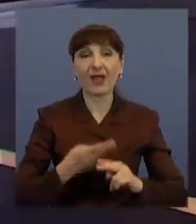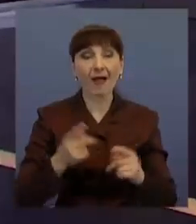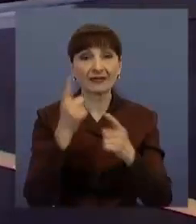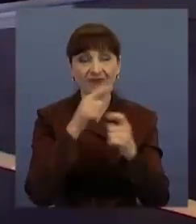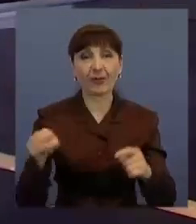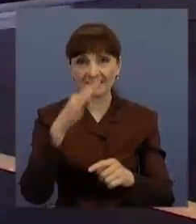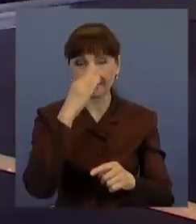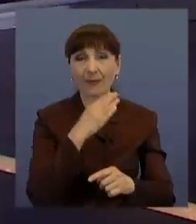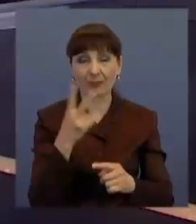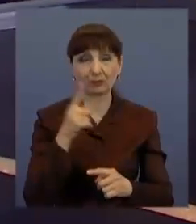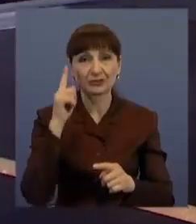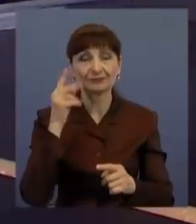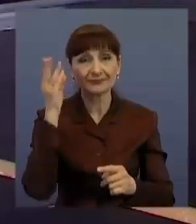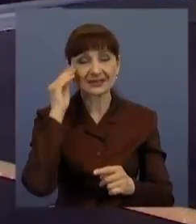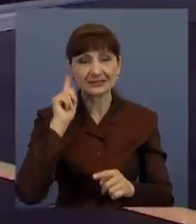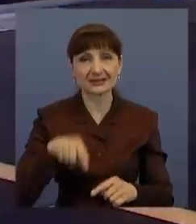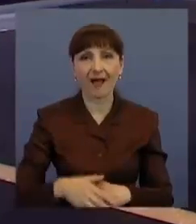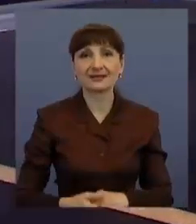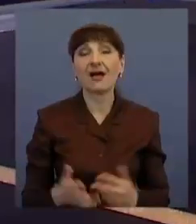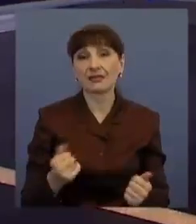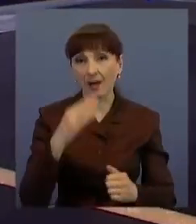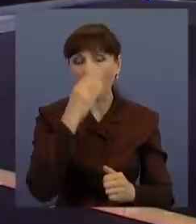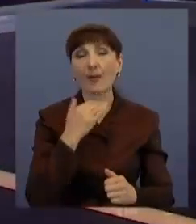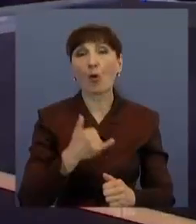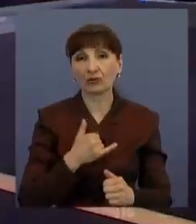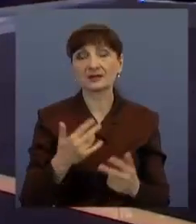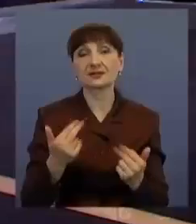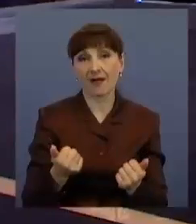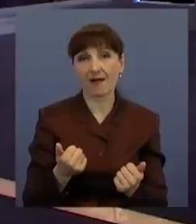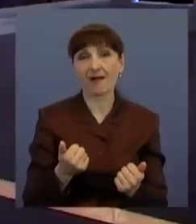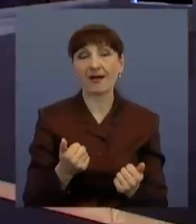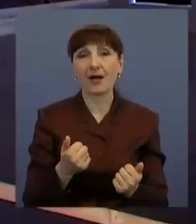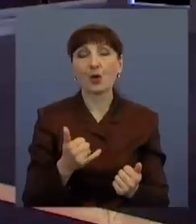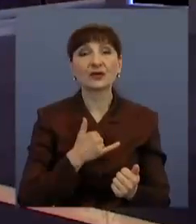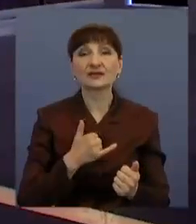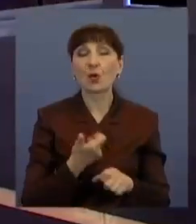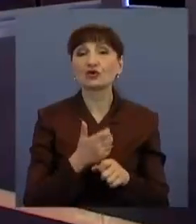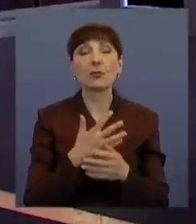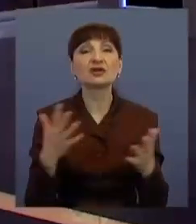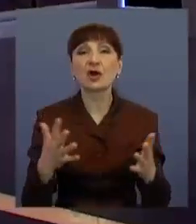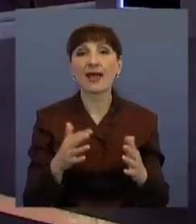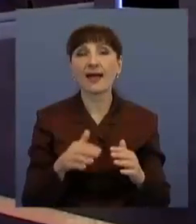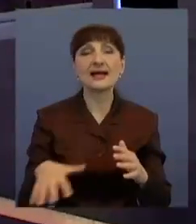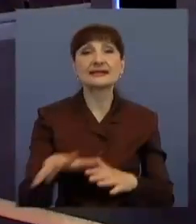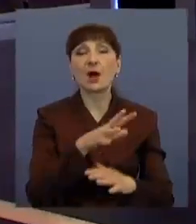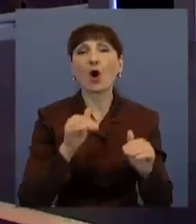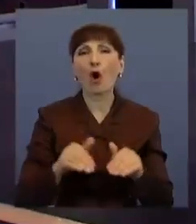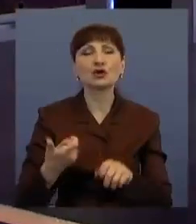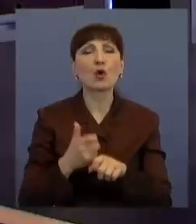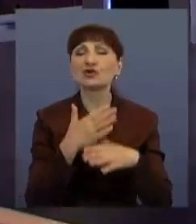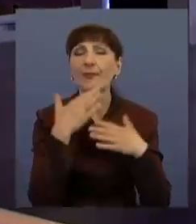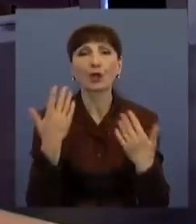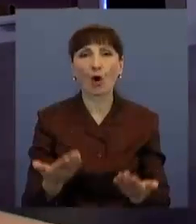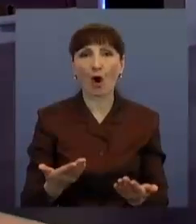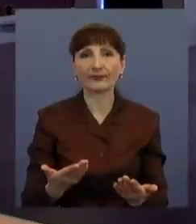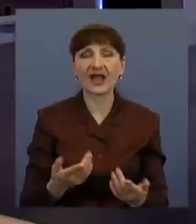заметку родителям. Да. То есть родители могут, у нас тем более в городе Алматы очень большая сеть колледжей, они по